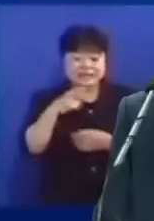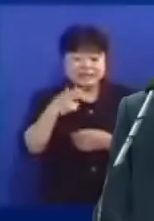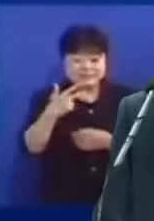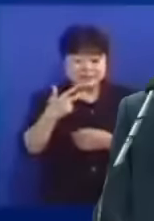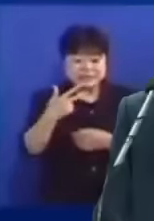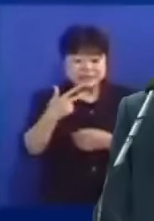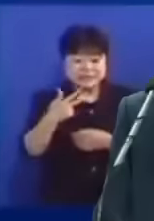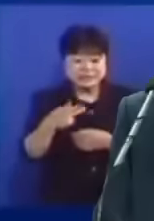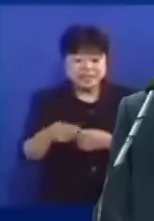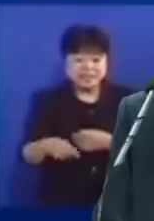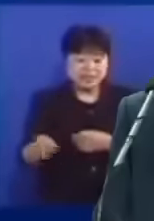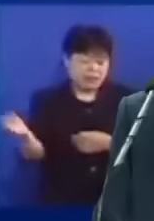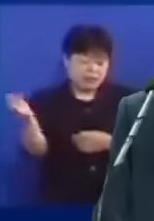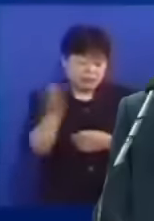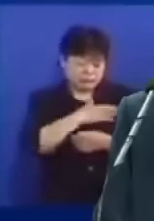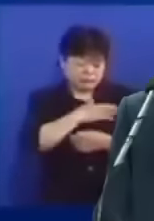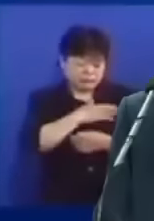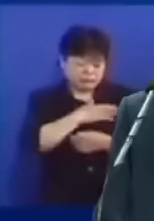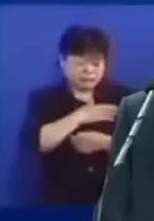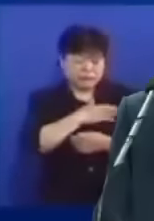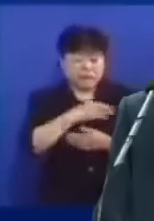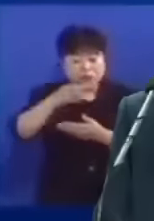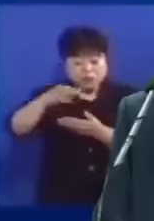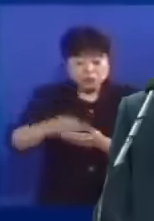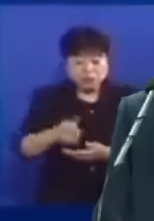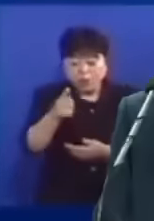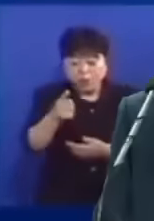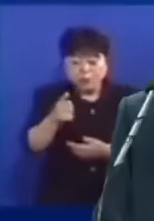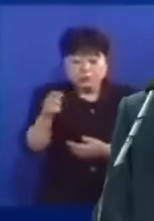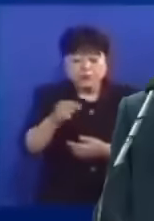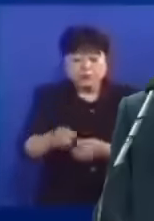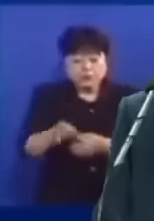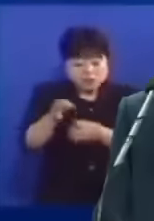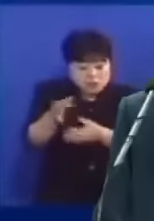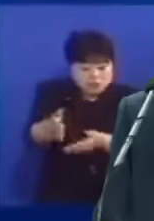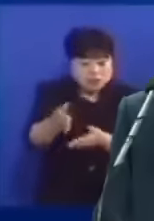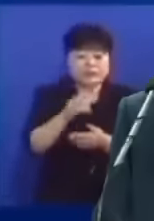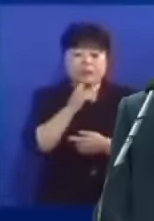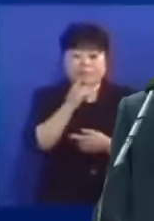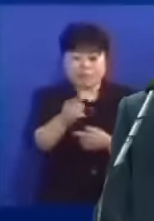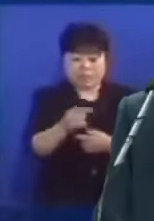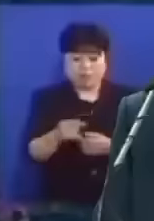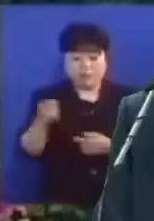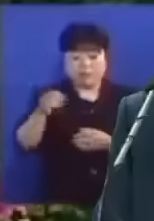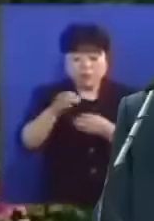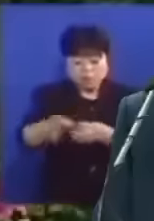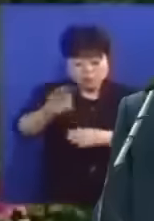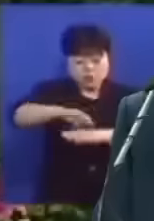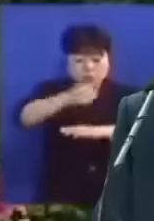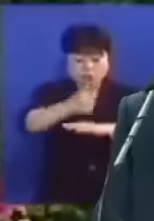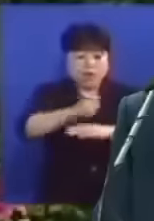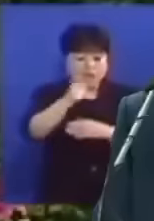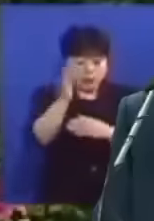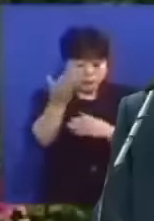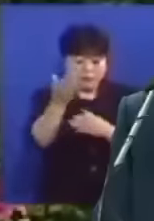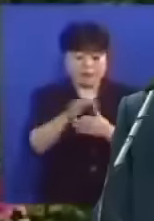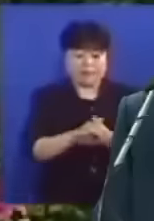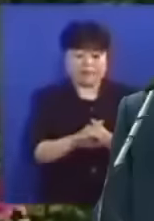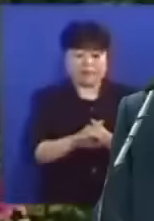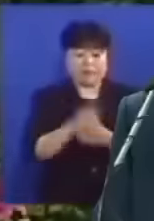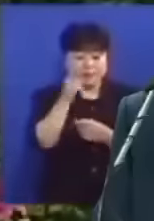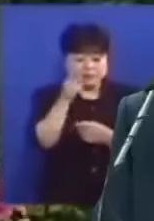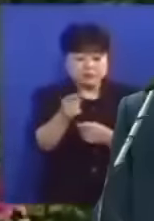되었습니다. 그는 수익의 50%를 기부한다는 것을 원칙으로 한 미국의 기부왕입니다. 그런데